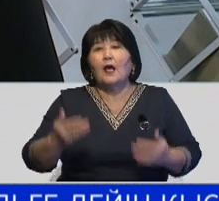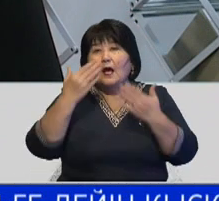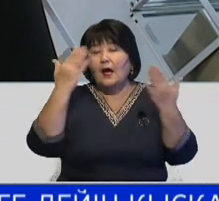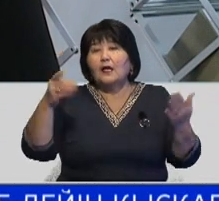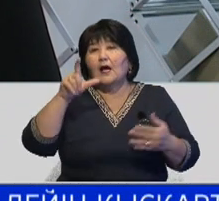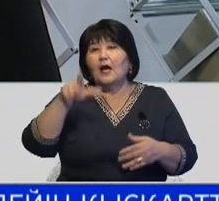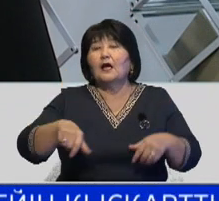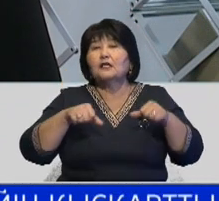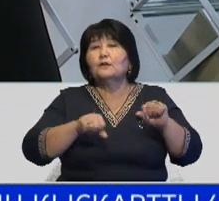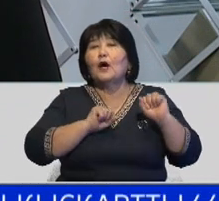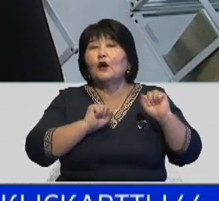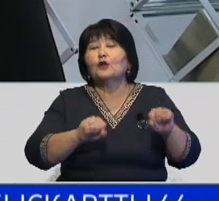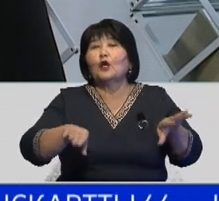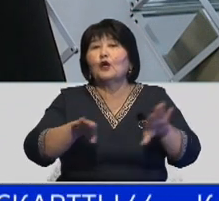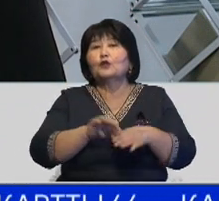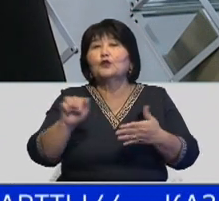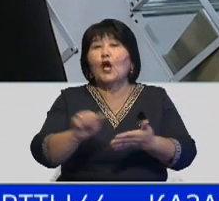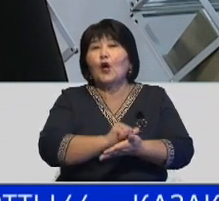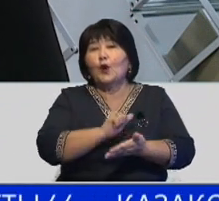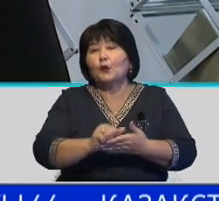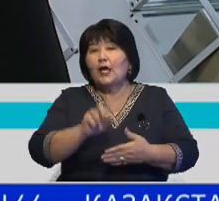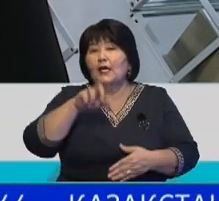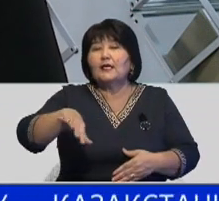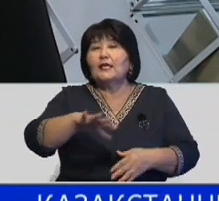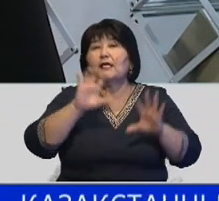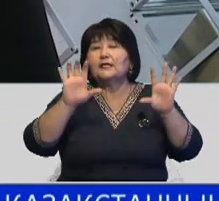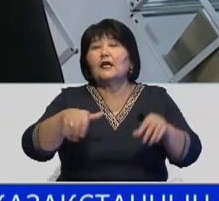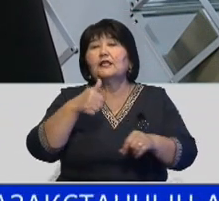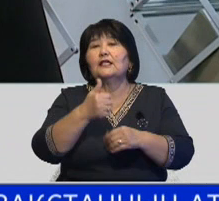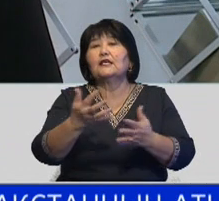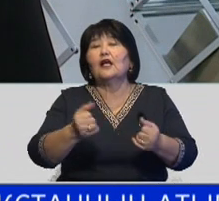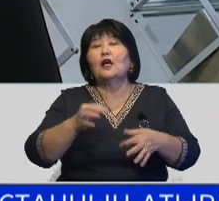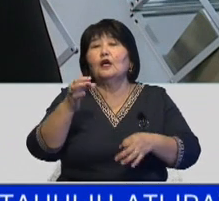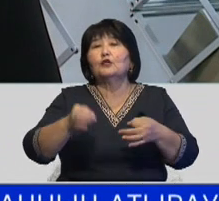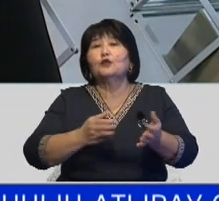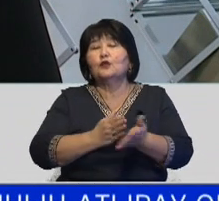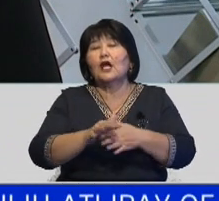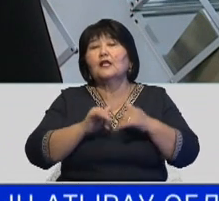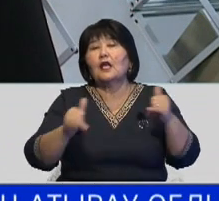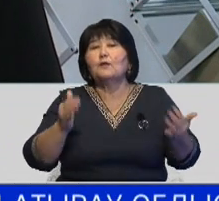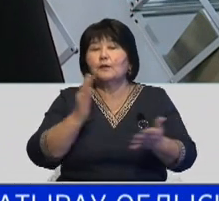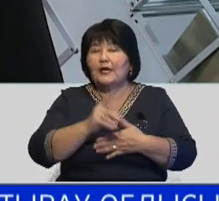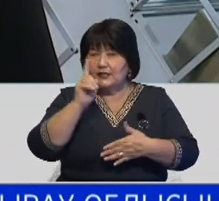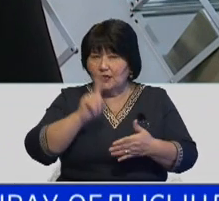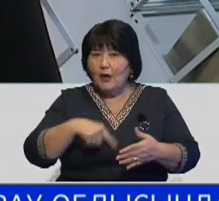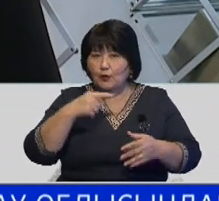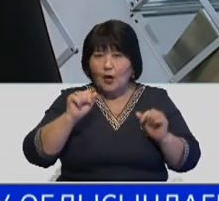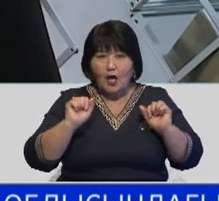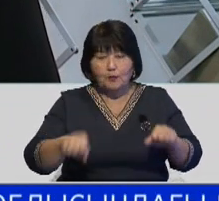Халықаралық адам құқықтарын қорғау жөніндегі құжаттар мен ел заңнамасын негізге алған сот жүйесінде даму барын сеніммен айтуға